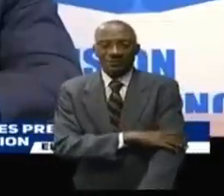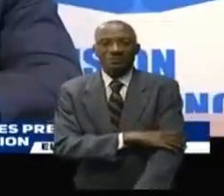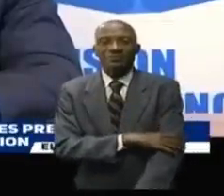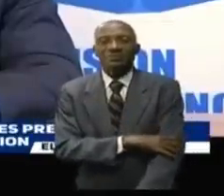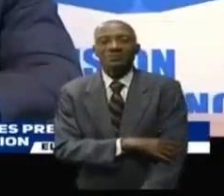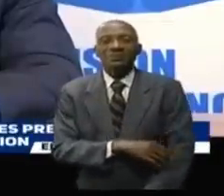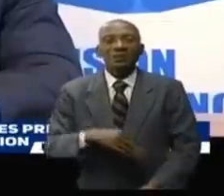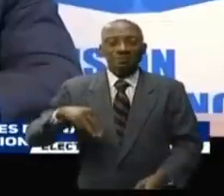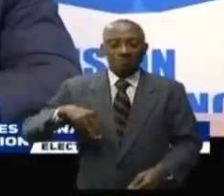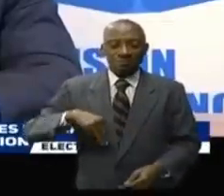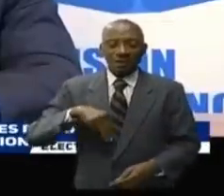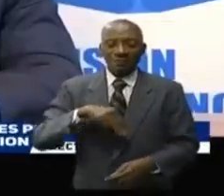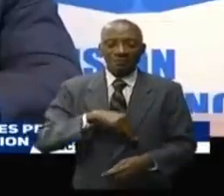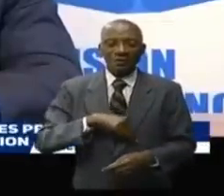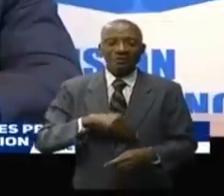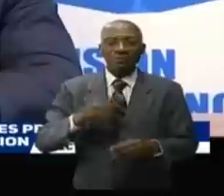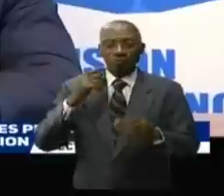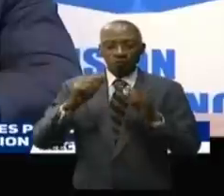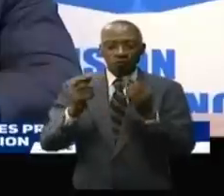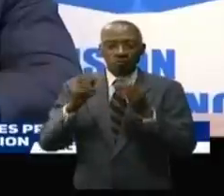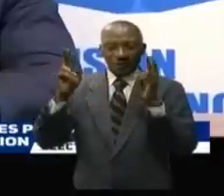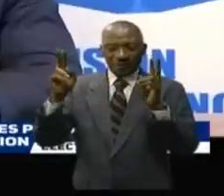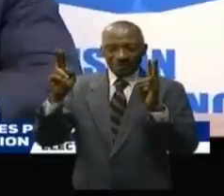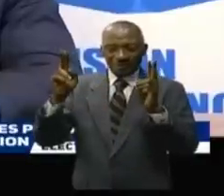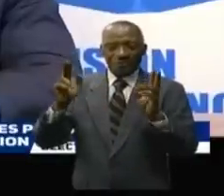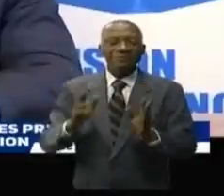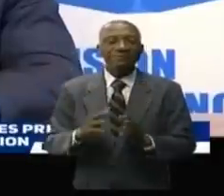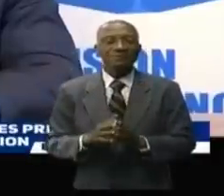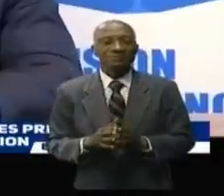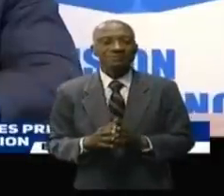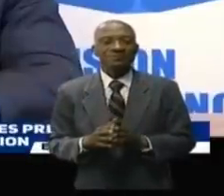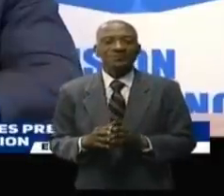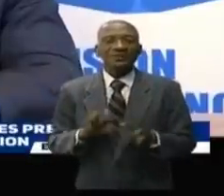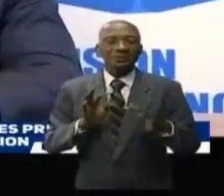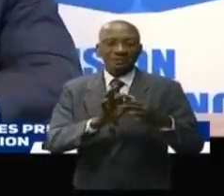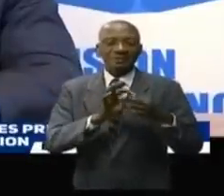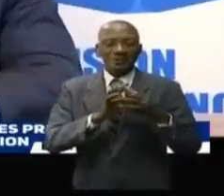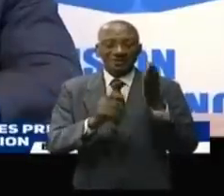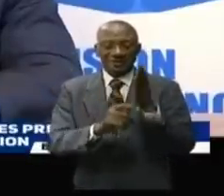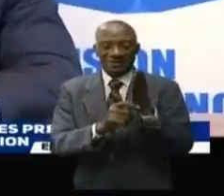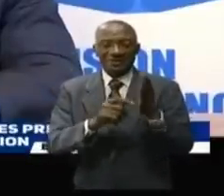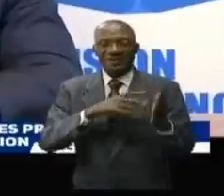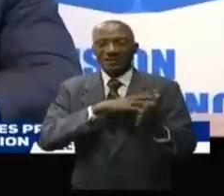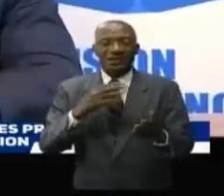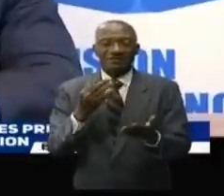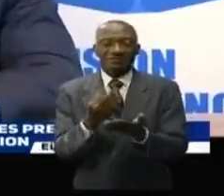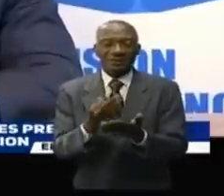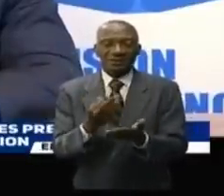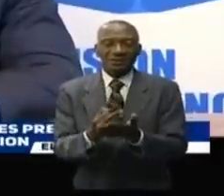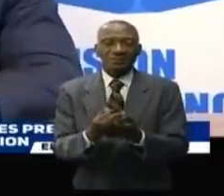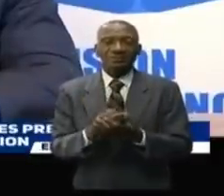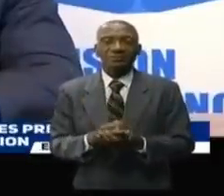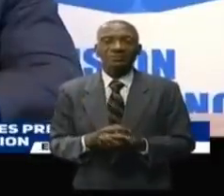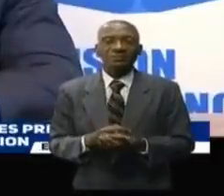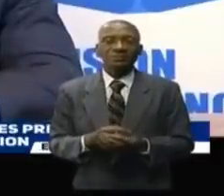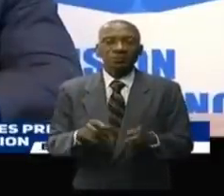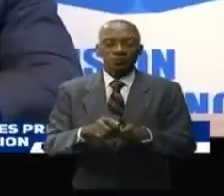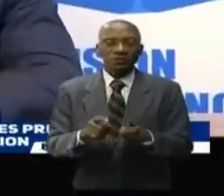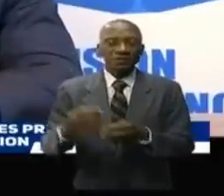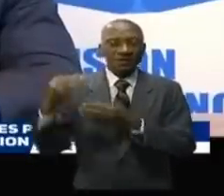confessions religieuses et ONG nationales, les partenaires techniques et financiers et les responsables des